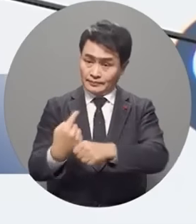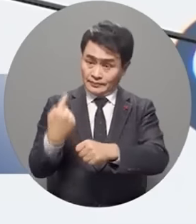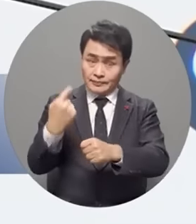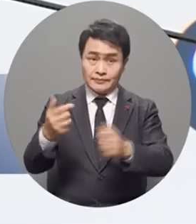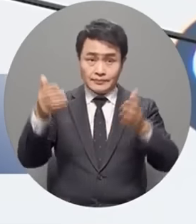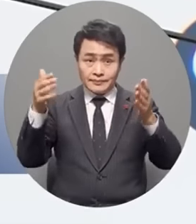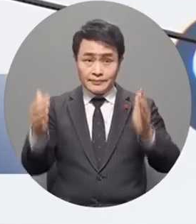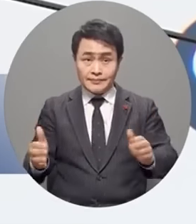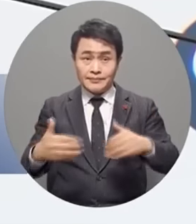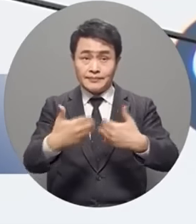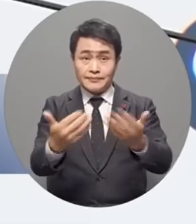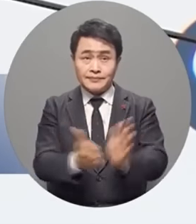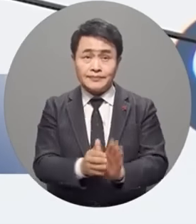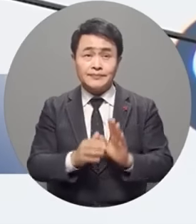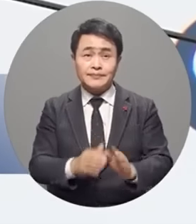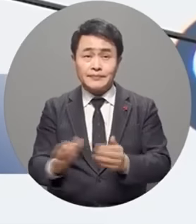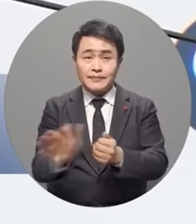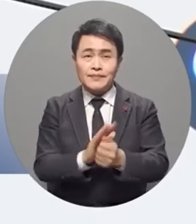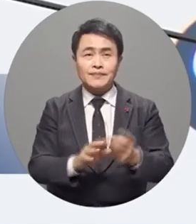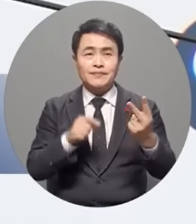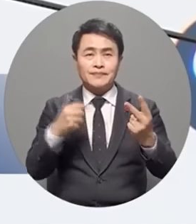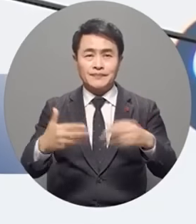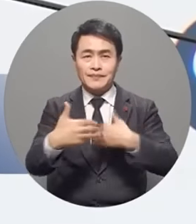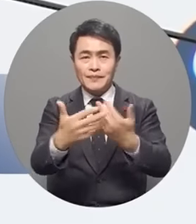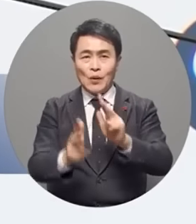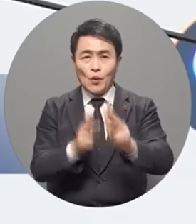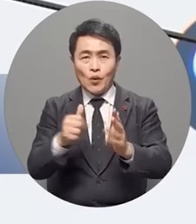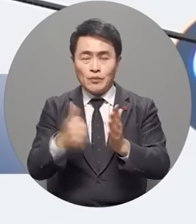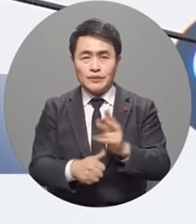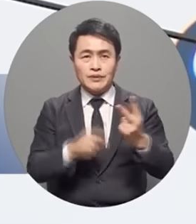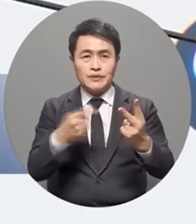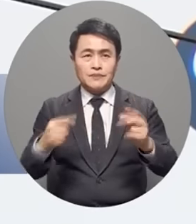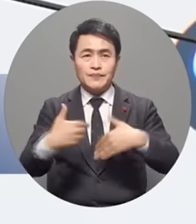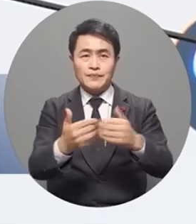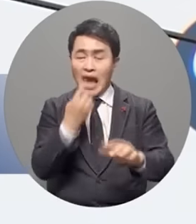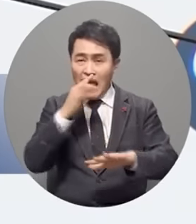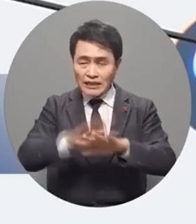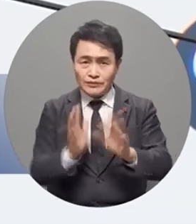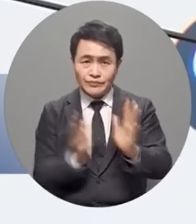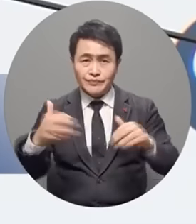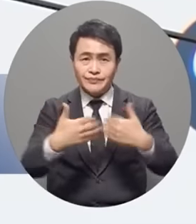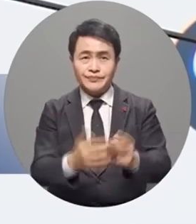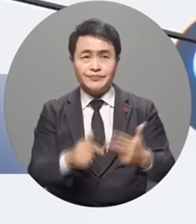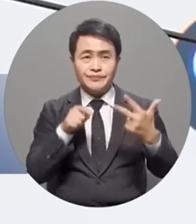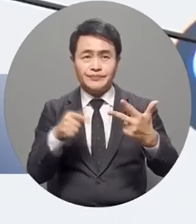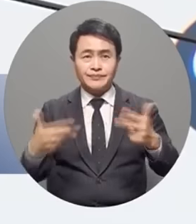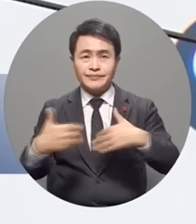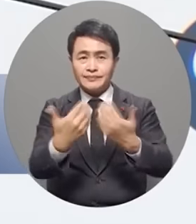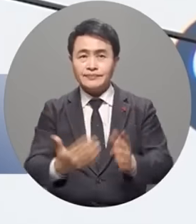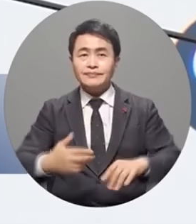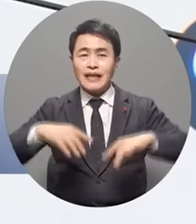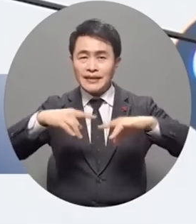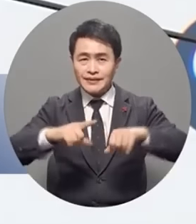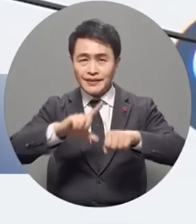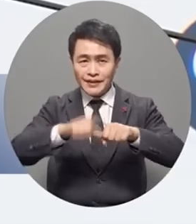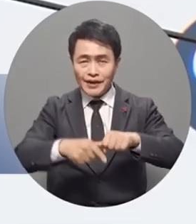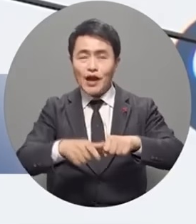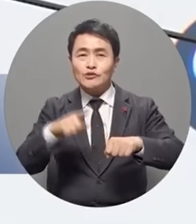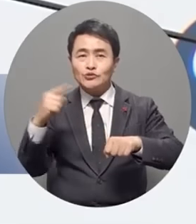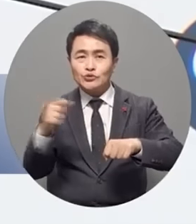동월비는 서비스 2.8%, 공업제품 2.1%, 농축수산물 7.7%, 전기가스